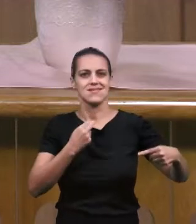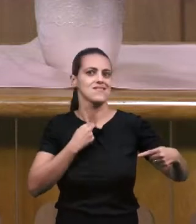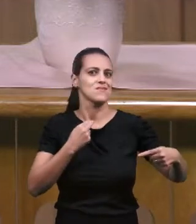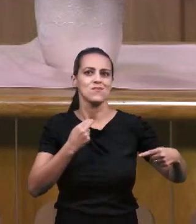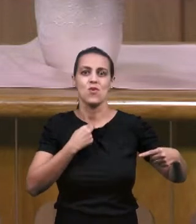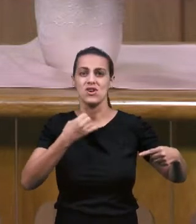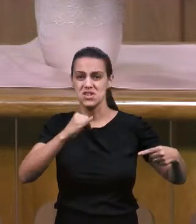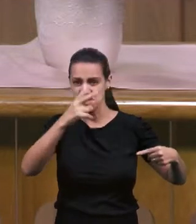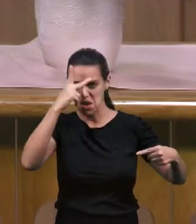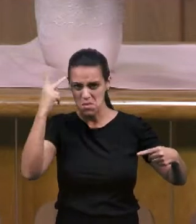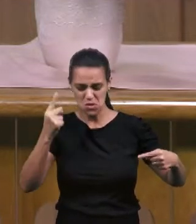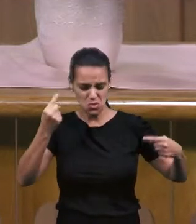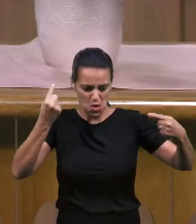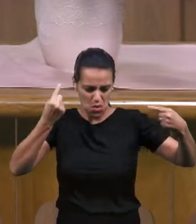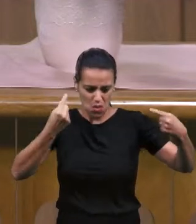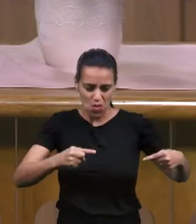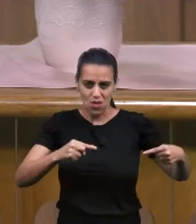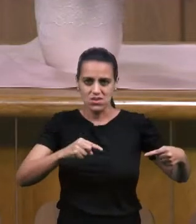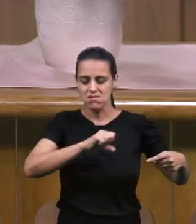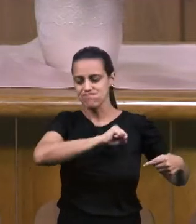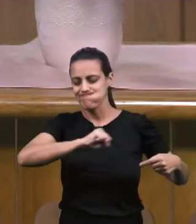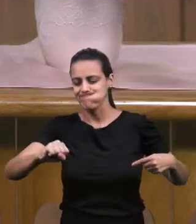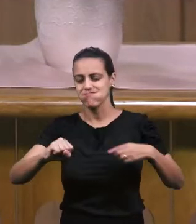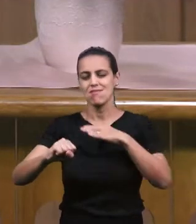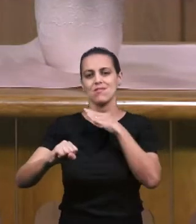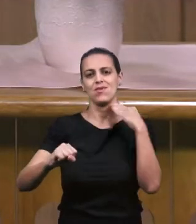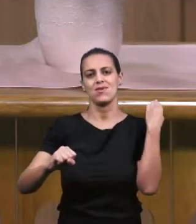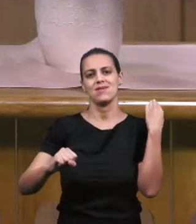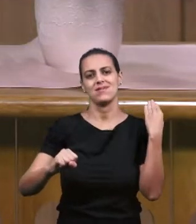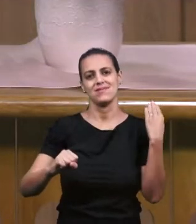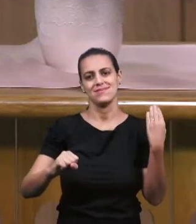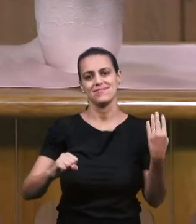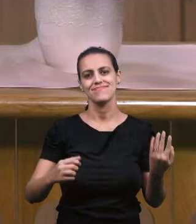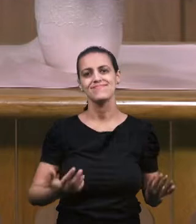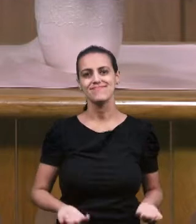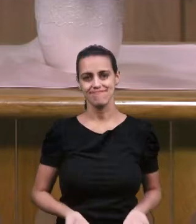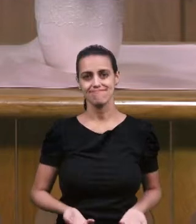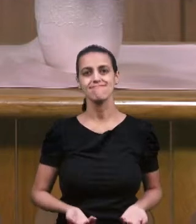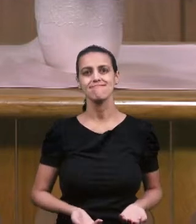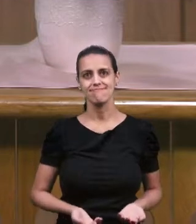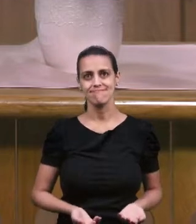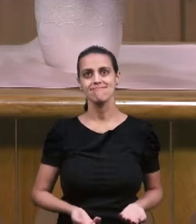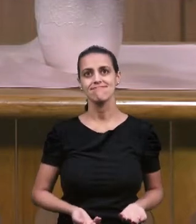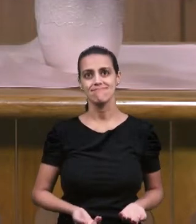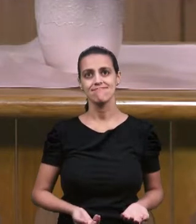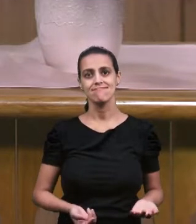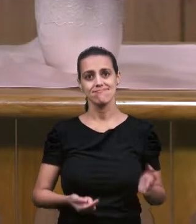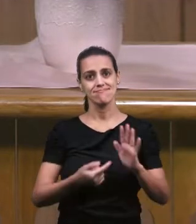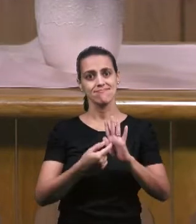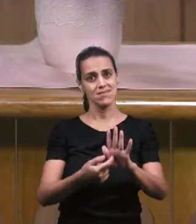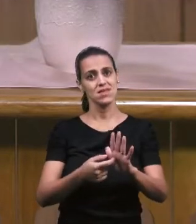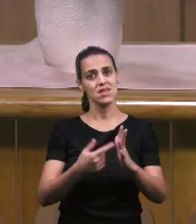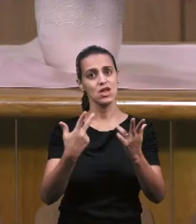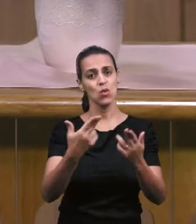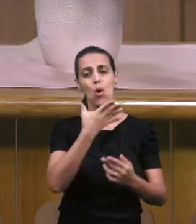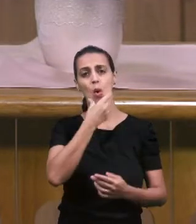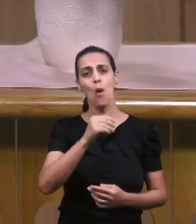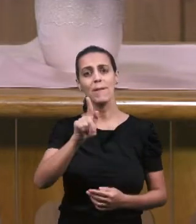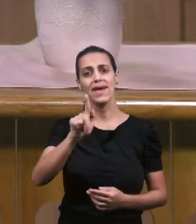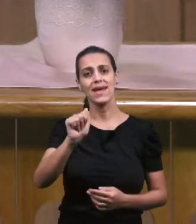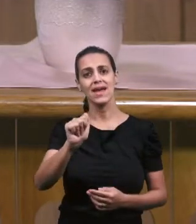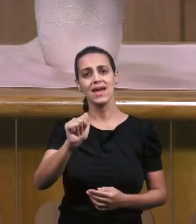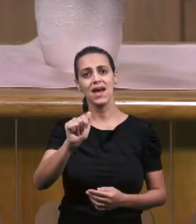avait quelqu'un qui pensait différemment. D'ailleurs, elle a fait cela par rapport à Galilée.